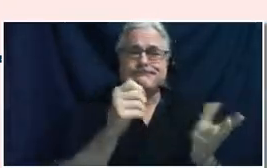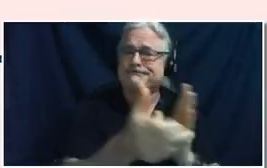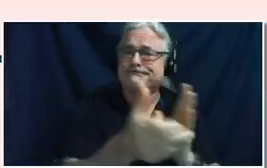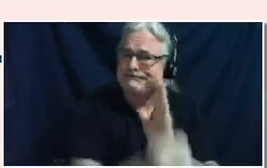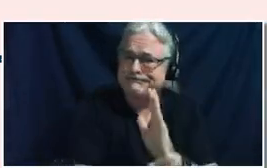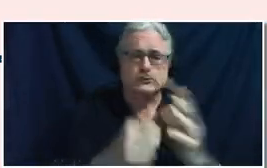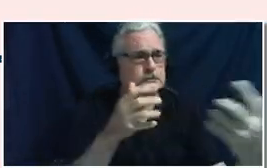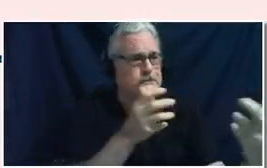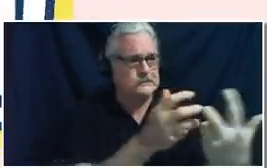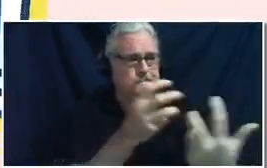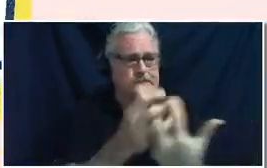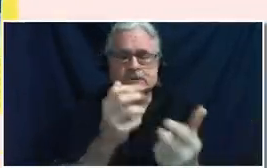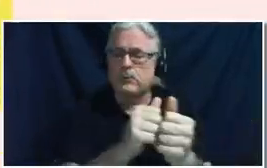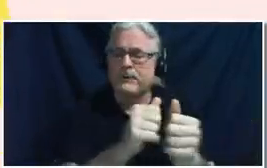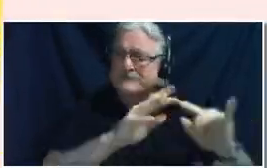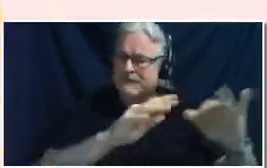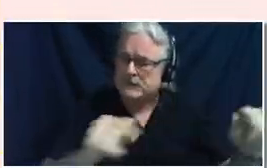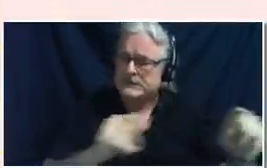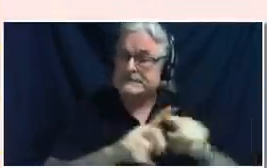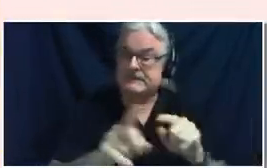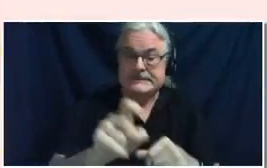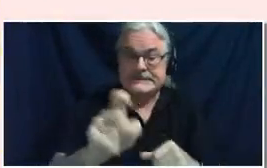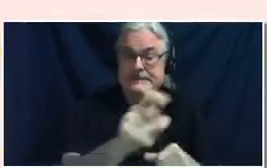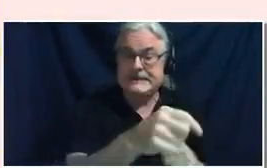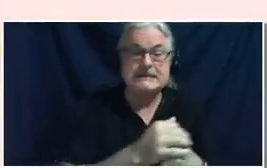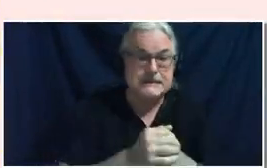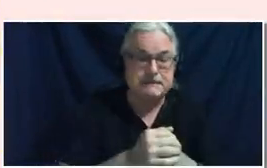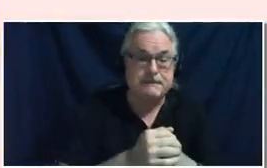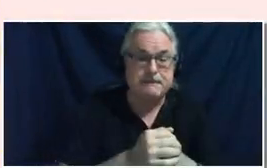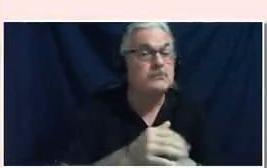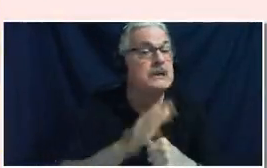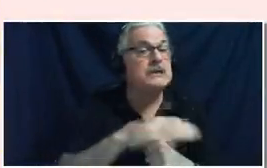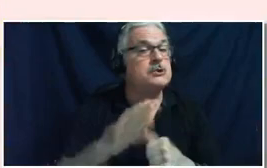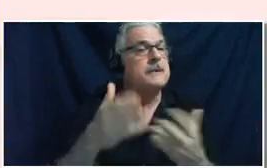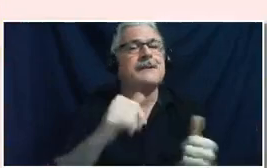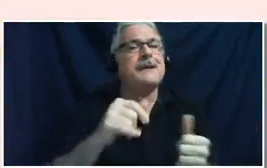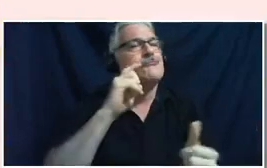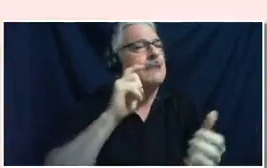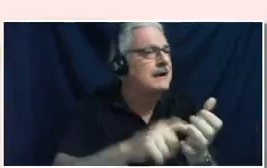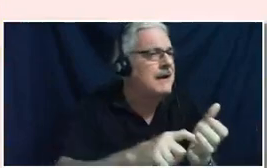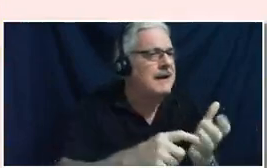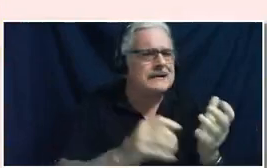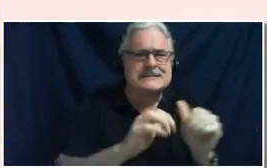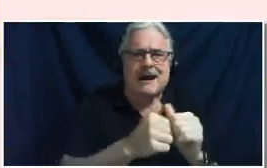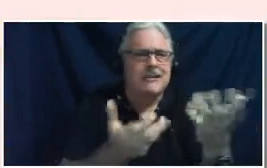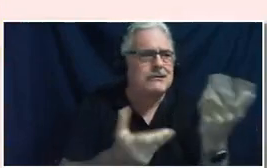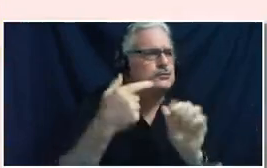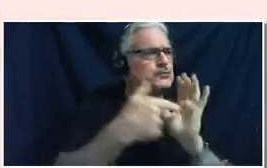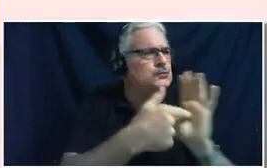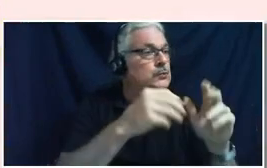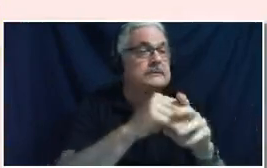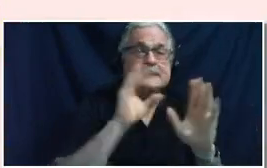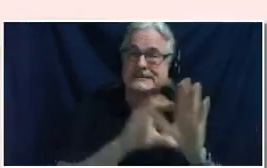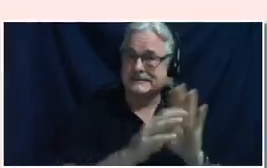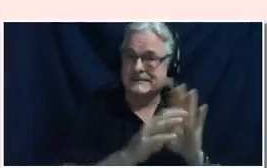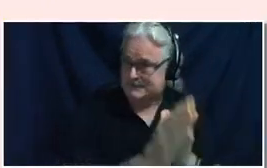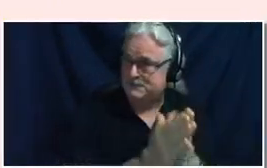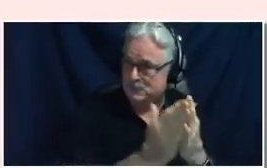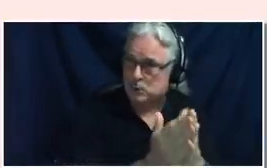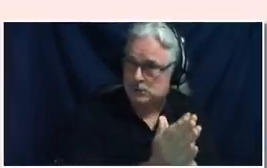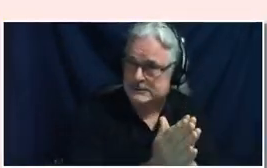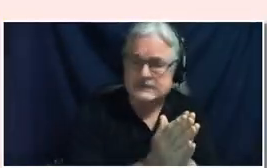élèves. Les enfants ne se reconnaissent pas toujours dans les manuels scolaires. Certains peuvent même ne pas s'y retrouver du